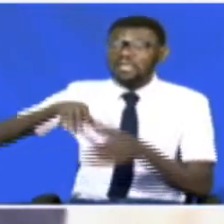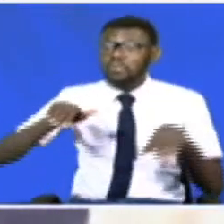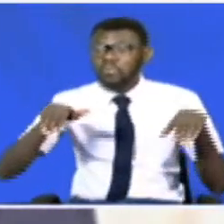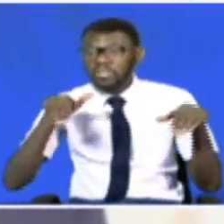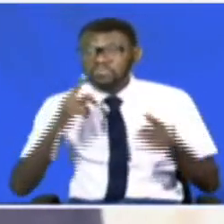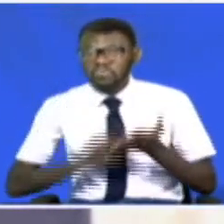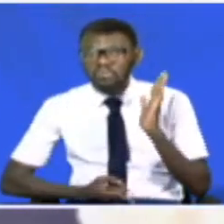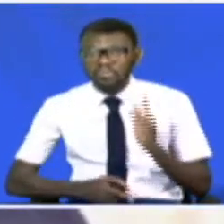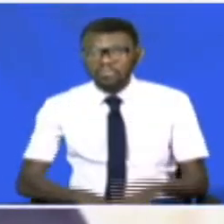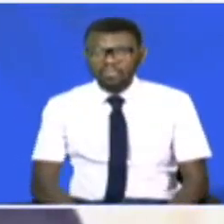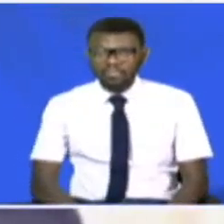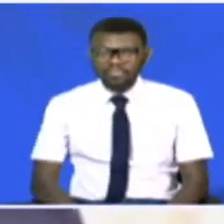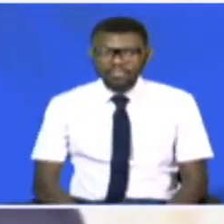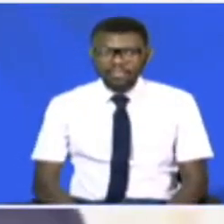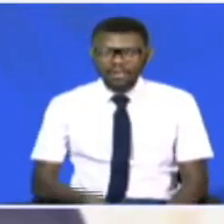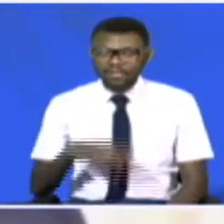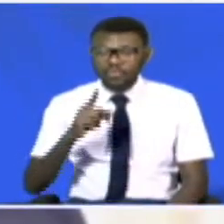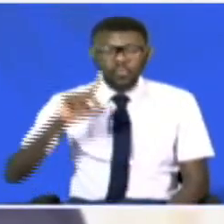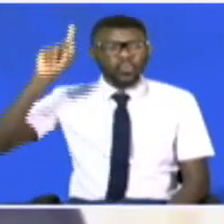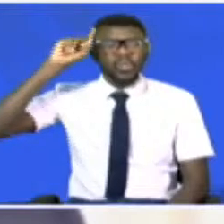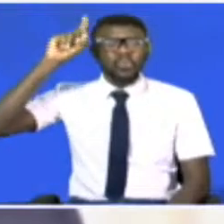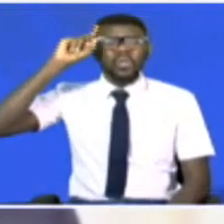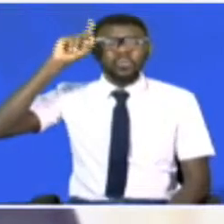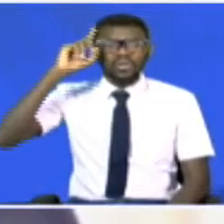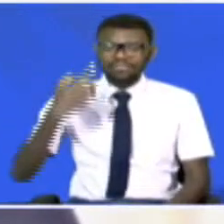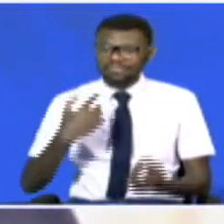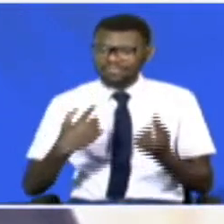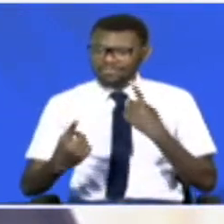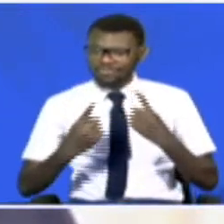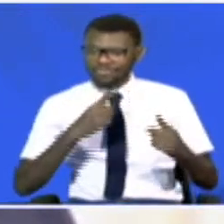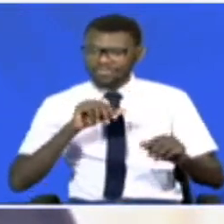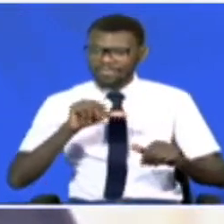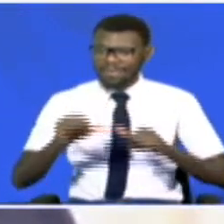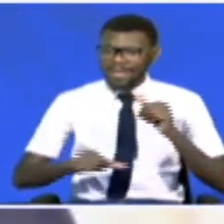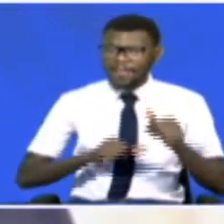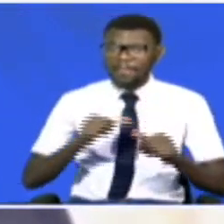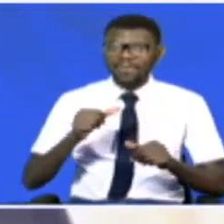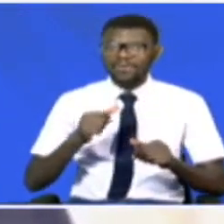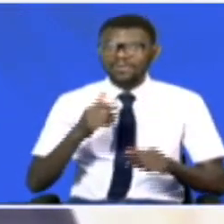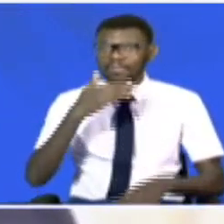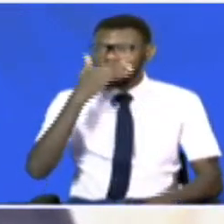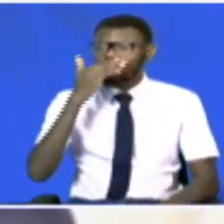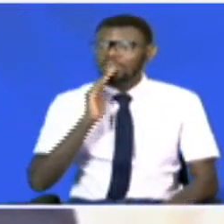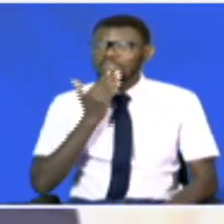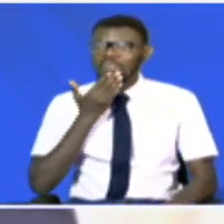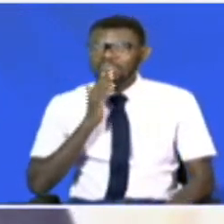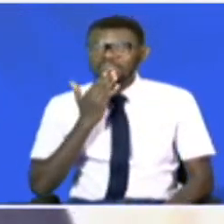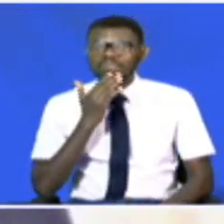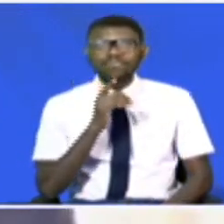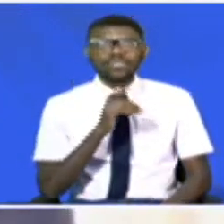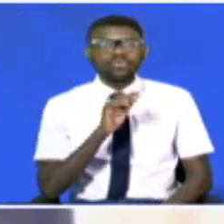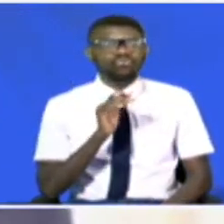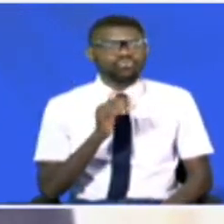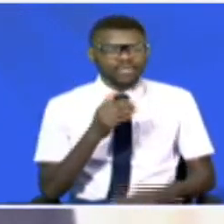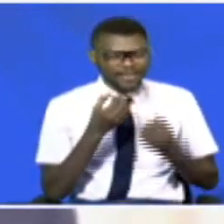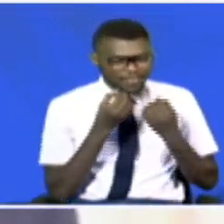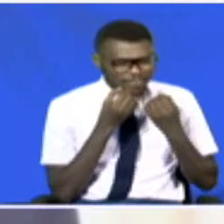Don't wake up talking about Musalia. Tell the people of your area what you are going to do for them.